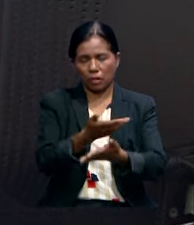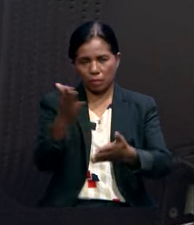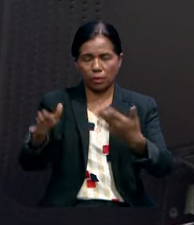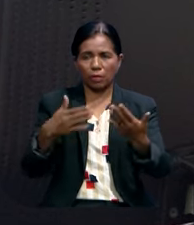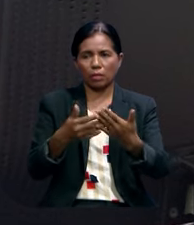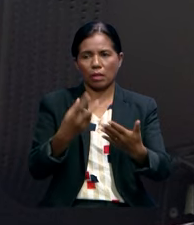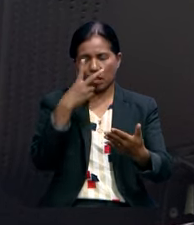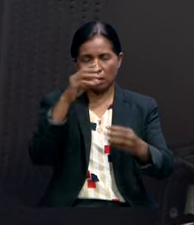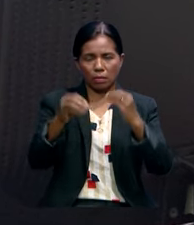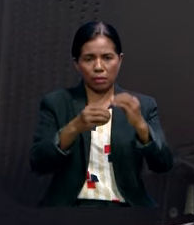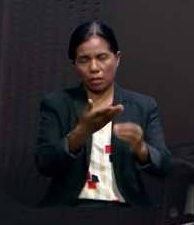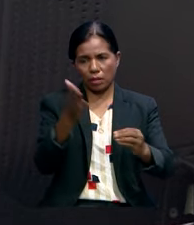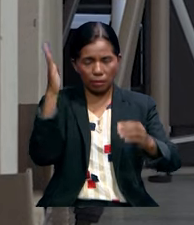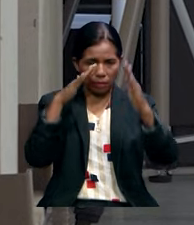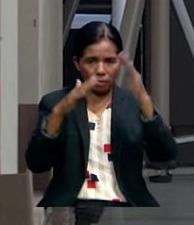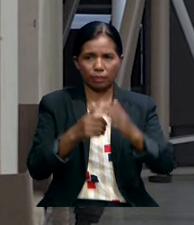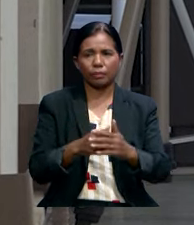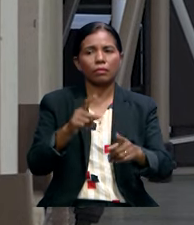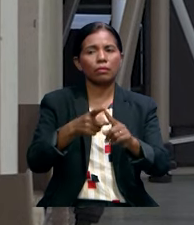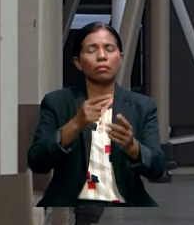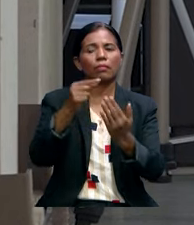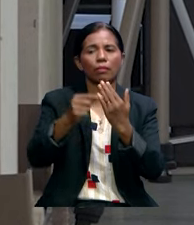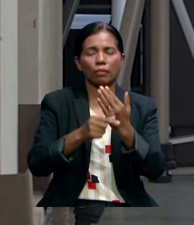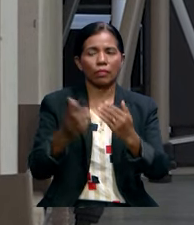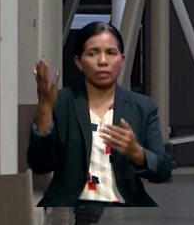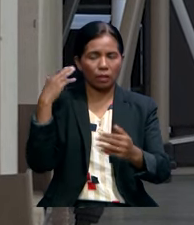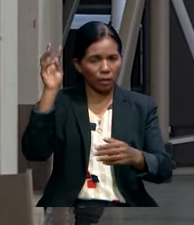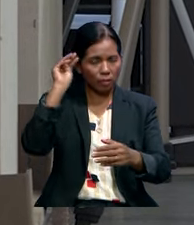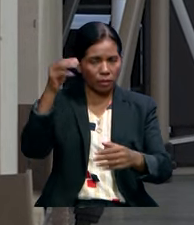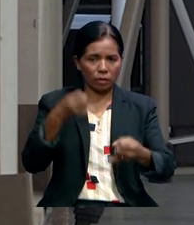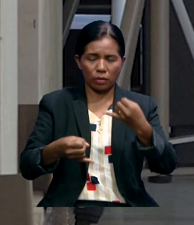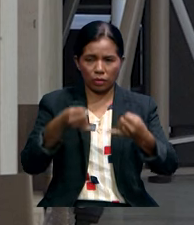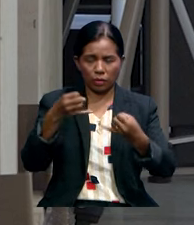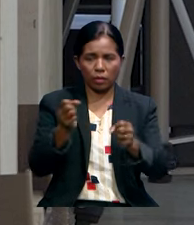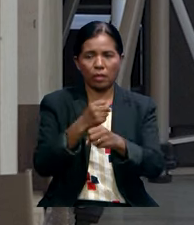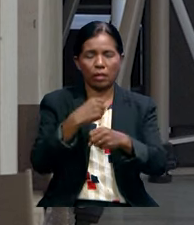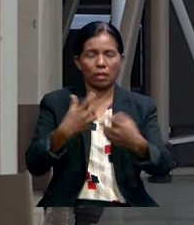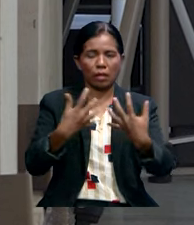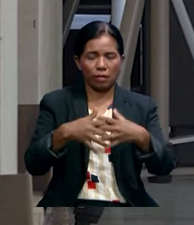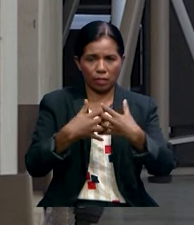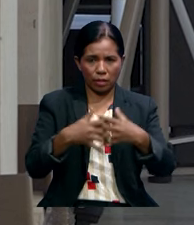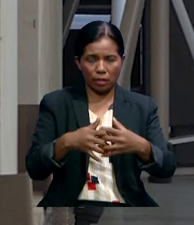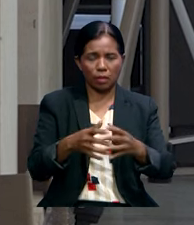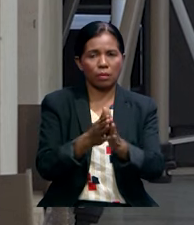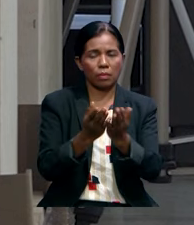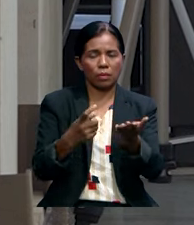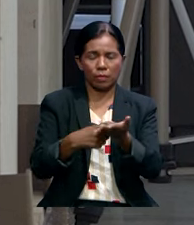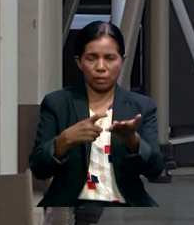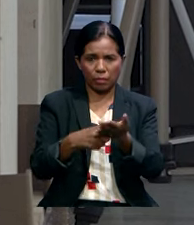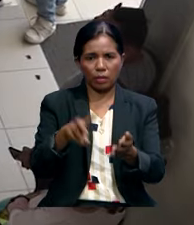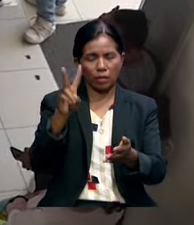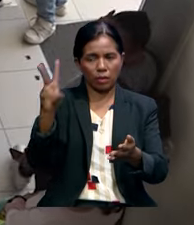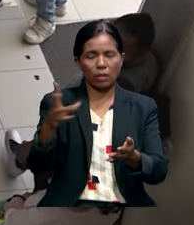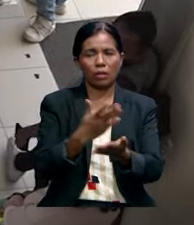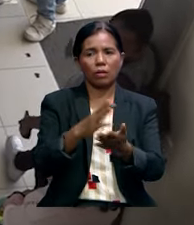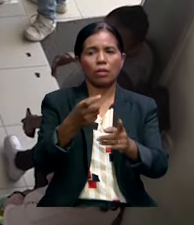resolve ita bocira ne problema. Antes ne, ia fulan agosto fo in lalais ne, Ministerio de Justiza instala ona makina imprimi kader reta pasaporte rua, nebe